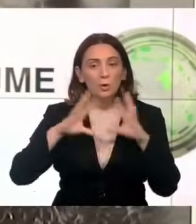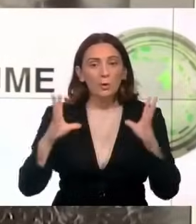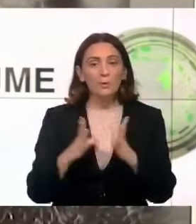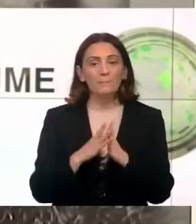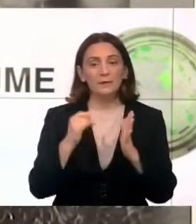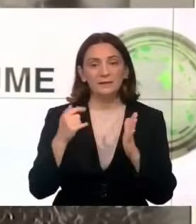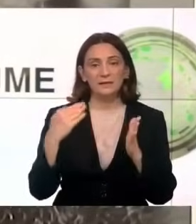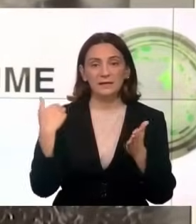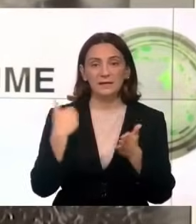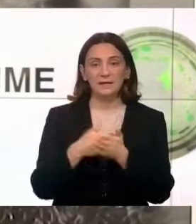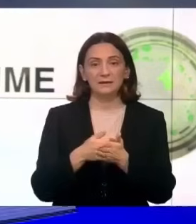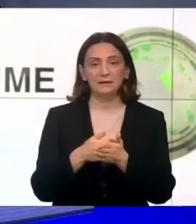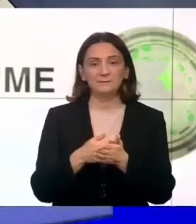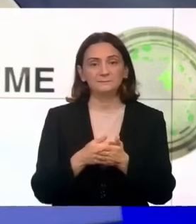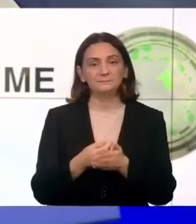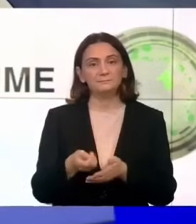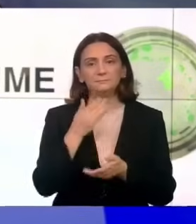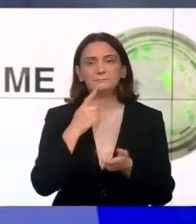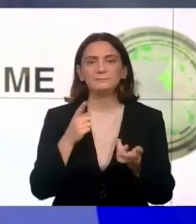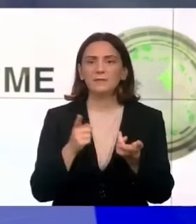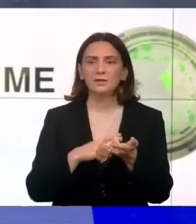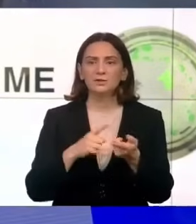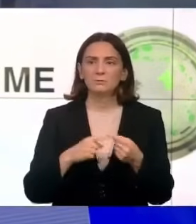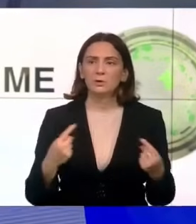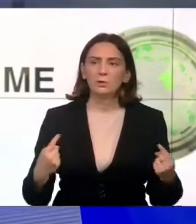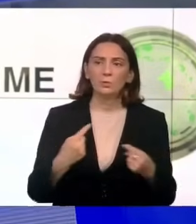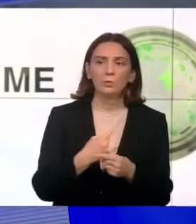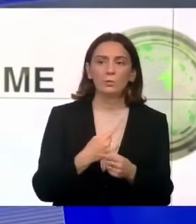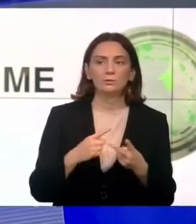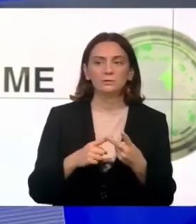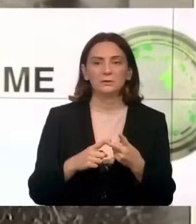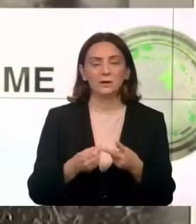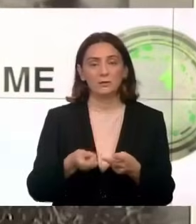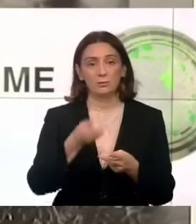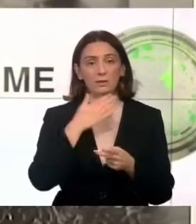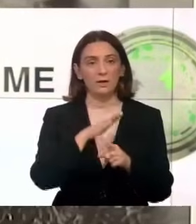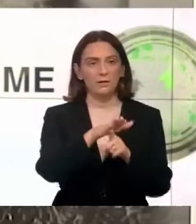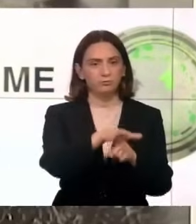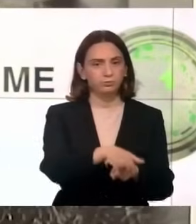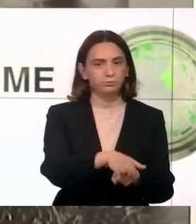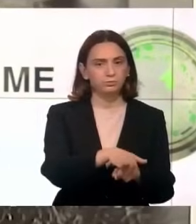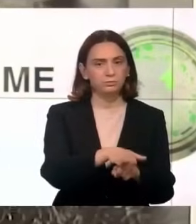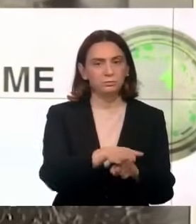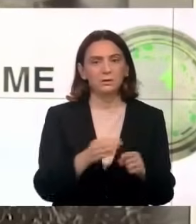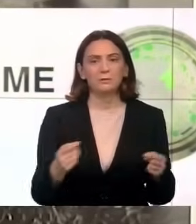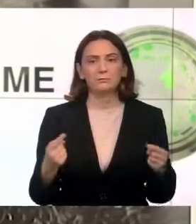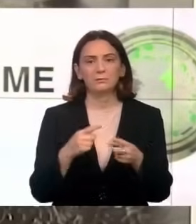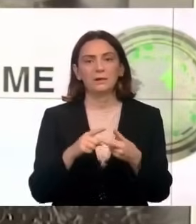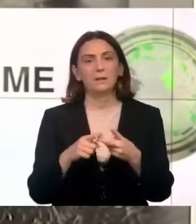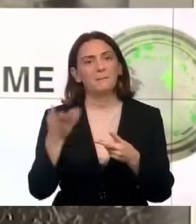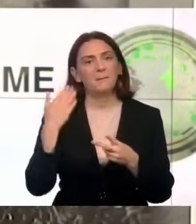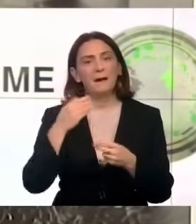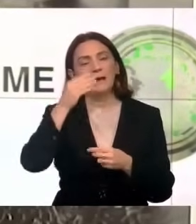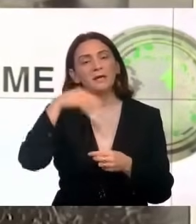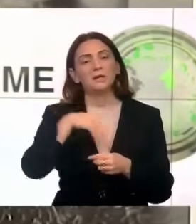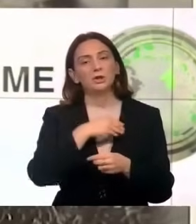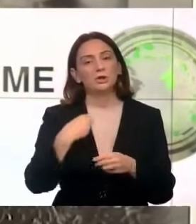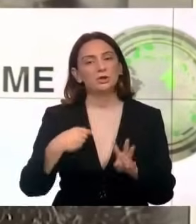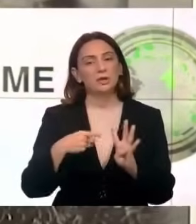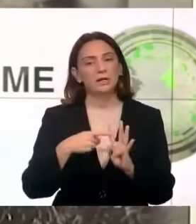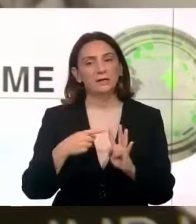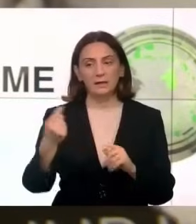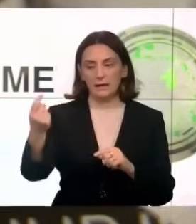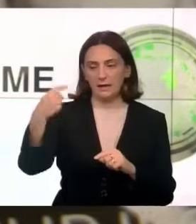shkonin kundër rrymës, më erdhi në Shqipëri dhe i tha jo ndikimit të kishës greke në Shqipëri, i tha